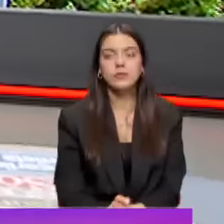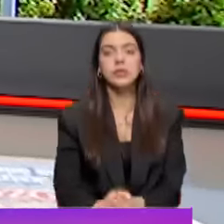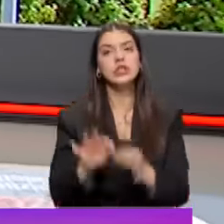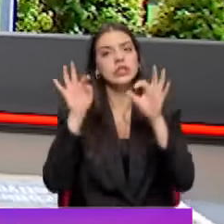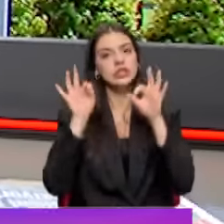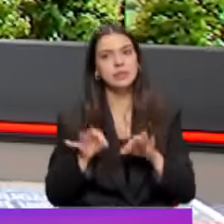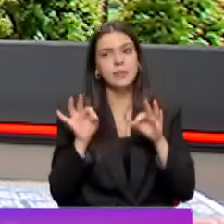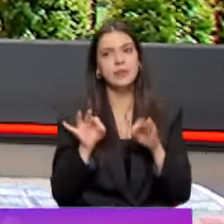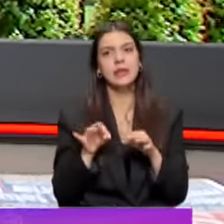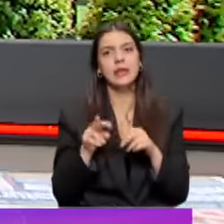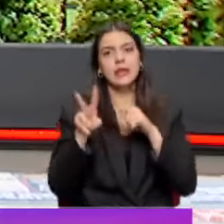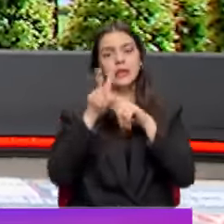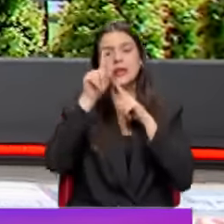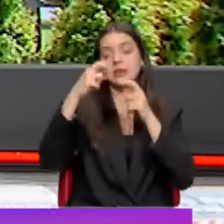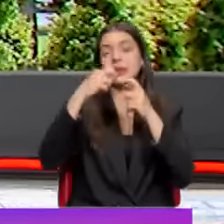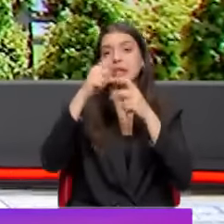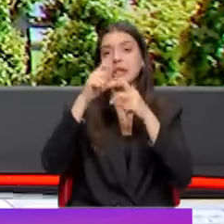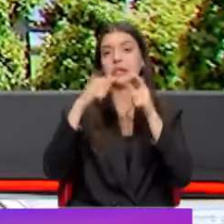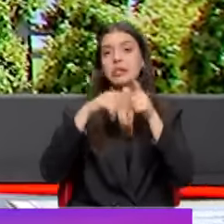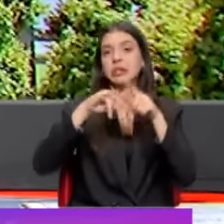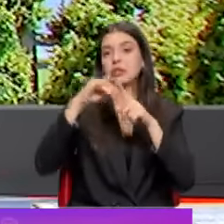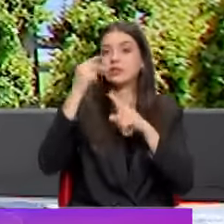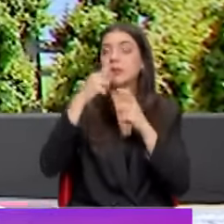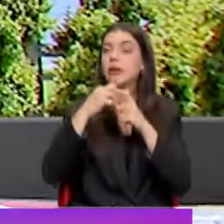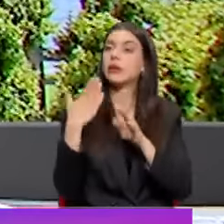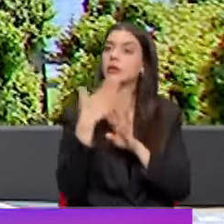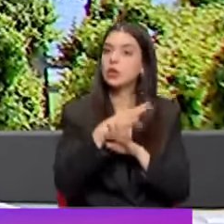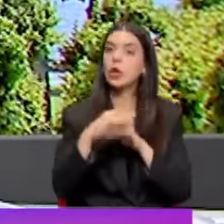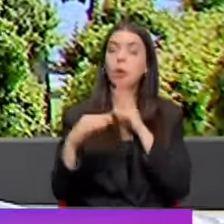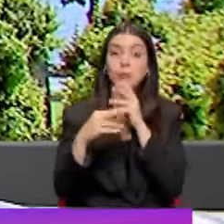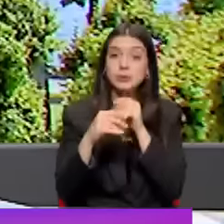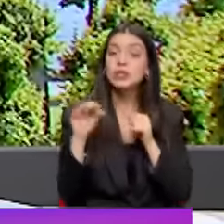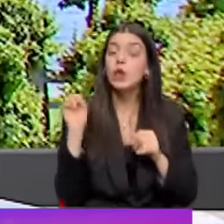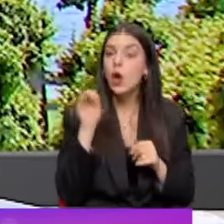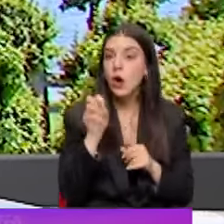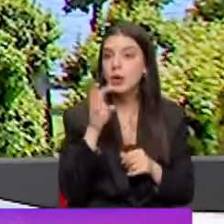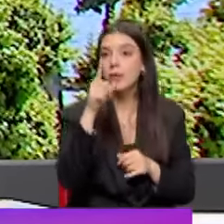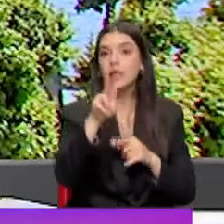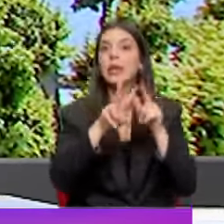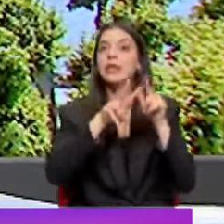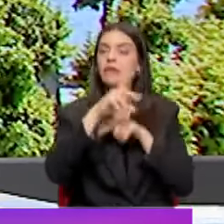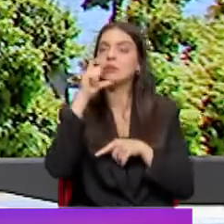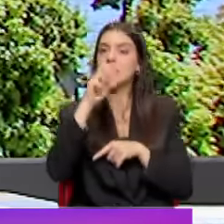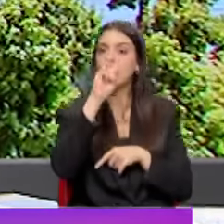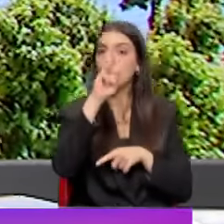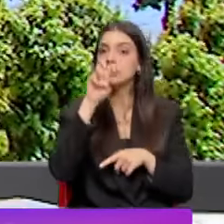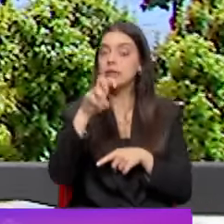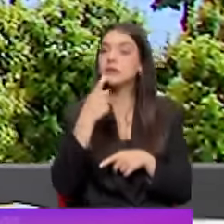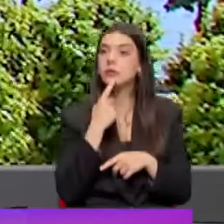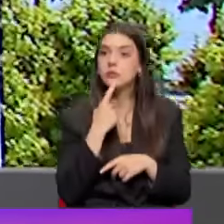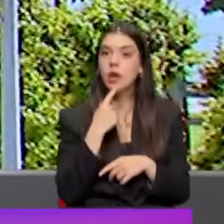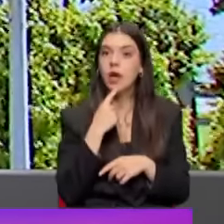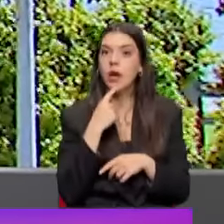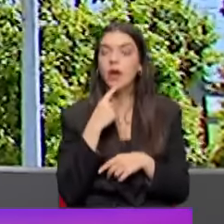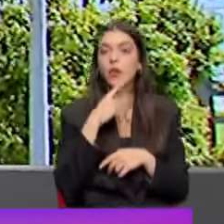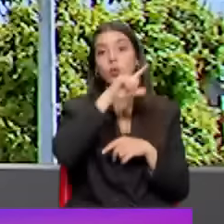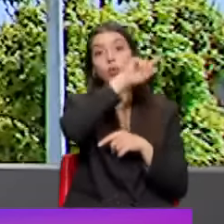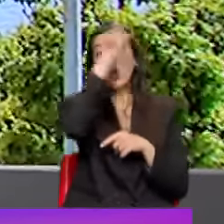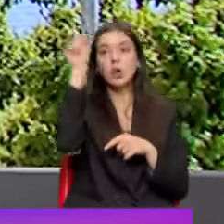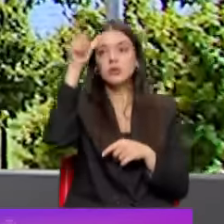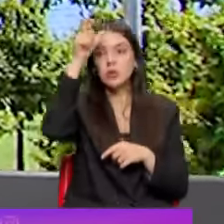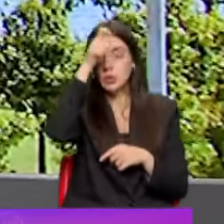ise Kırşehir'e gideceğiz müzik öğretmeni 38 yaşındaki Yavuz Demirci gökyüzünde